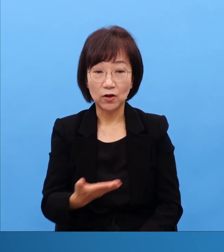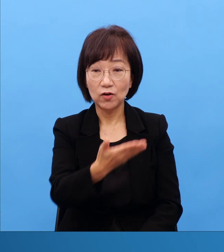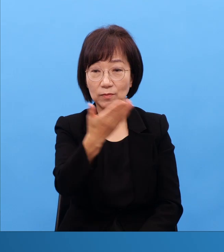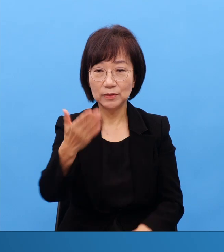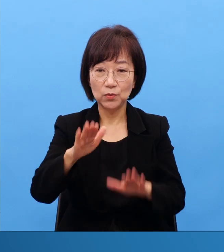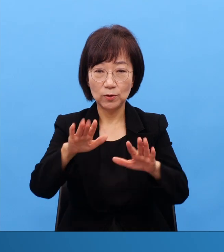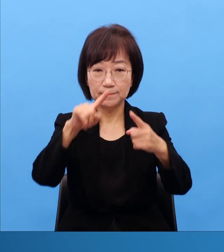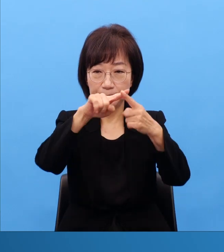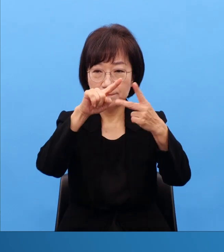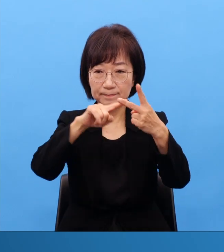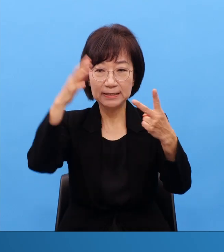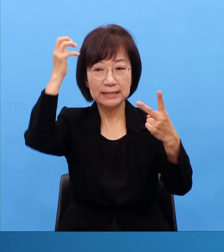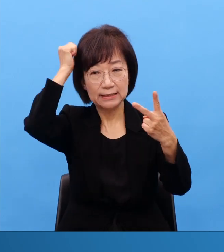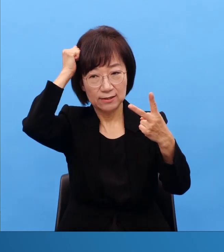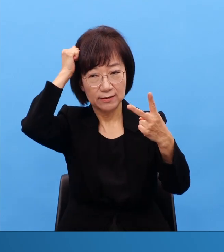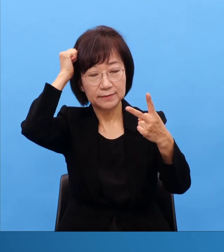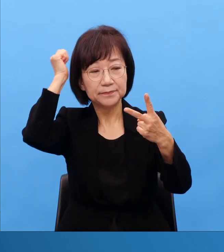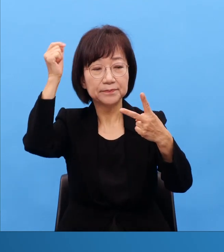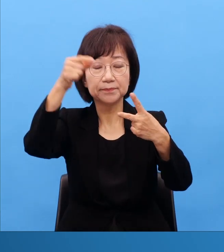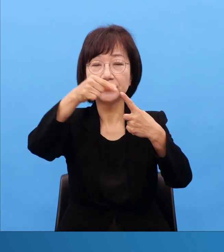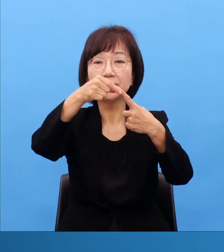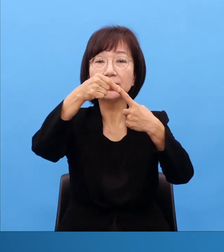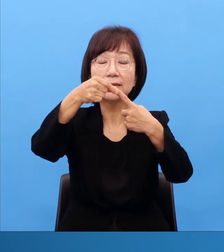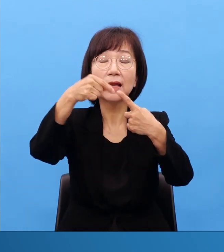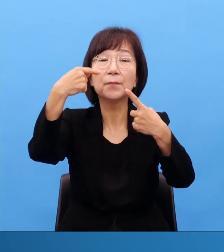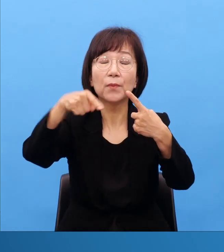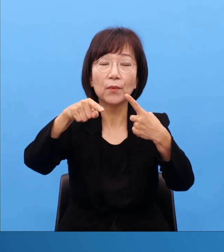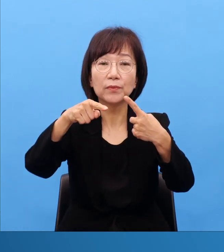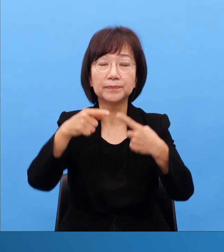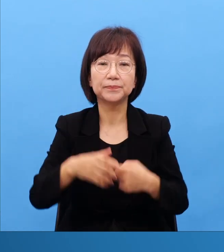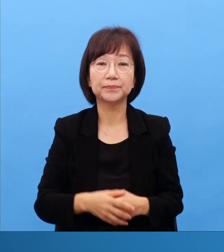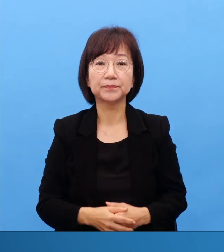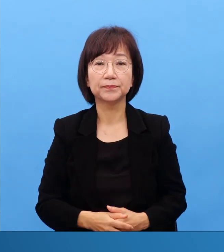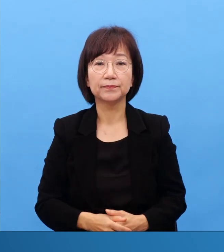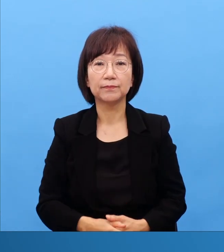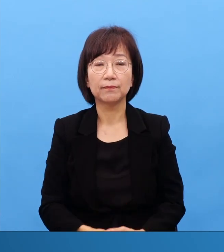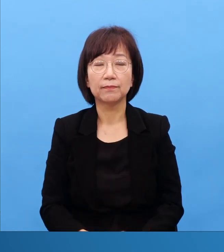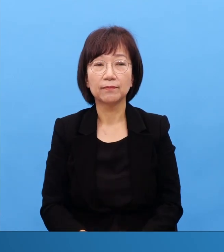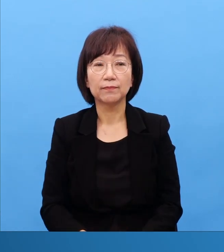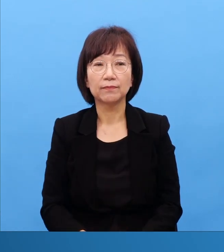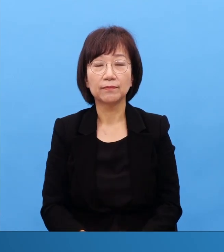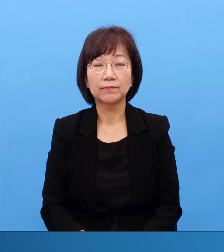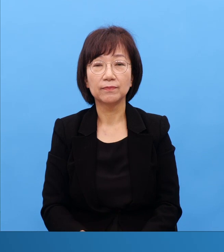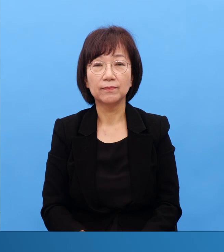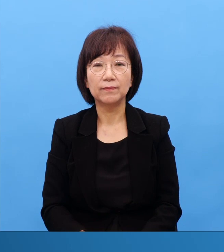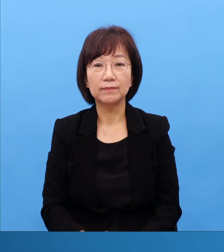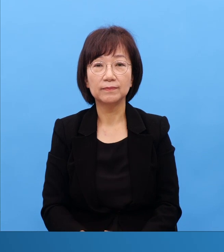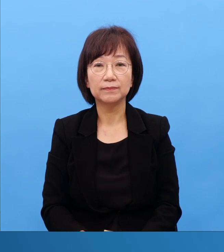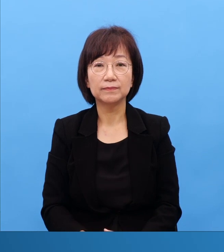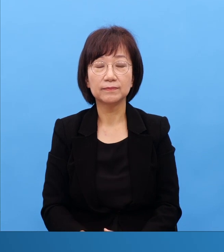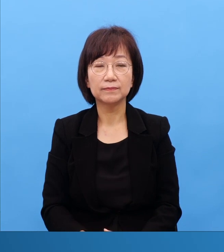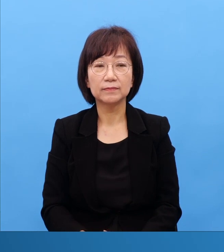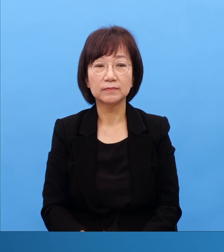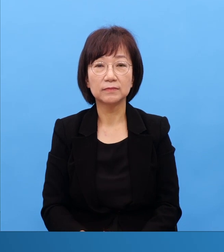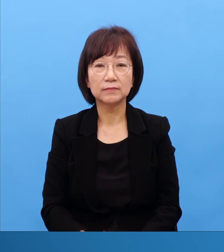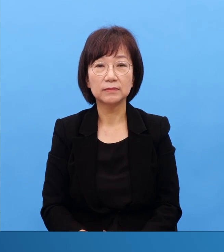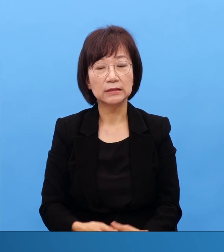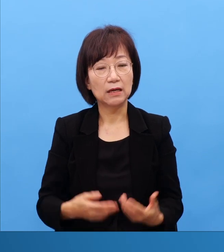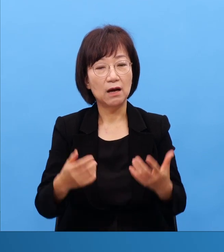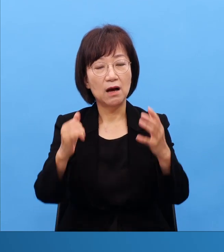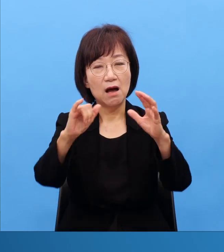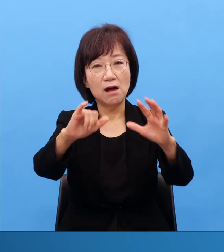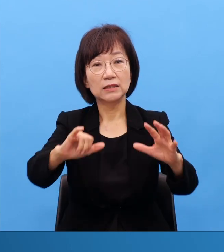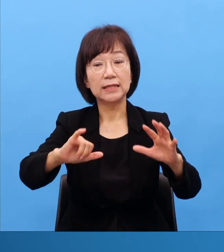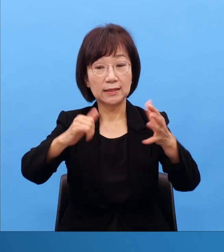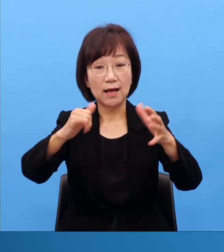것이 우리가 이 세상에 막 강한 바람처럼 불어오는 세상이